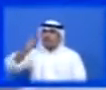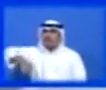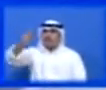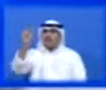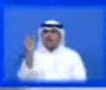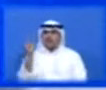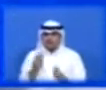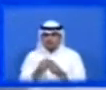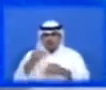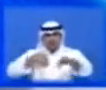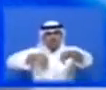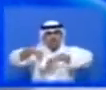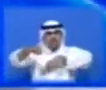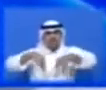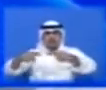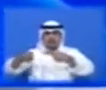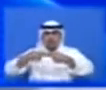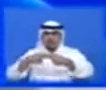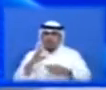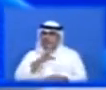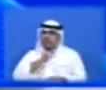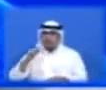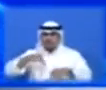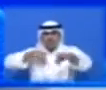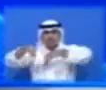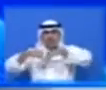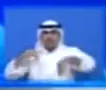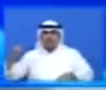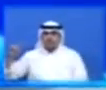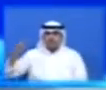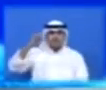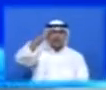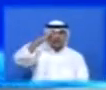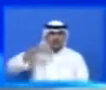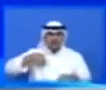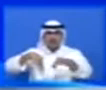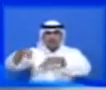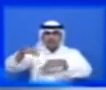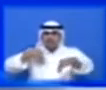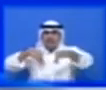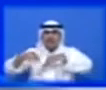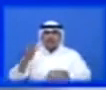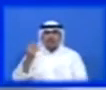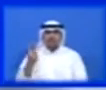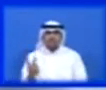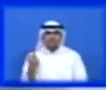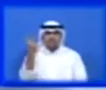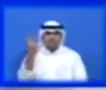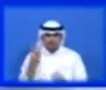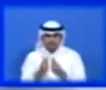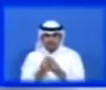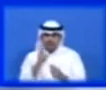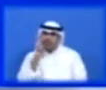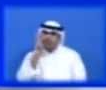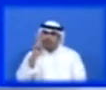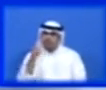وبجميع تقاطعاته، فضلا عن طريق صبحان من تقاطع الدائر السابع مع طريق صبحان، وكذلك إغلاق تقاطع طريق